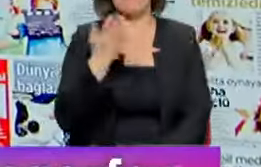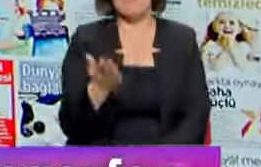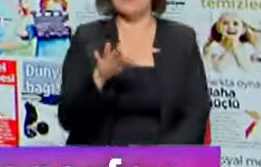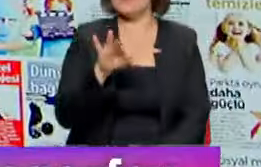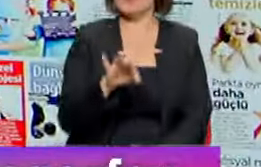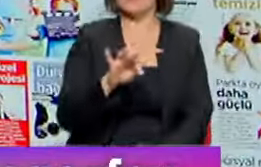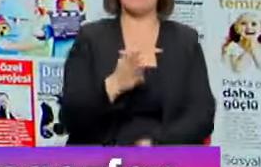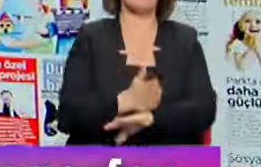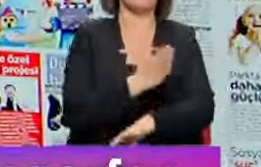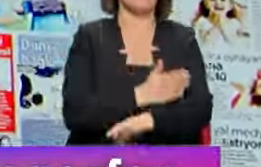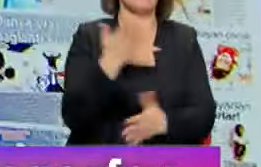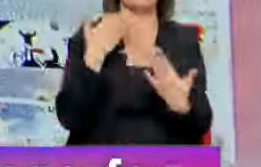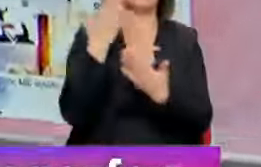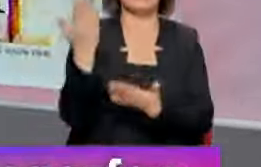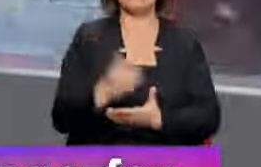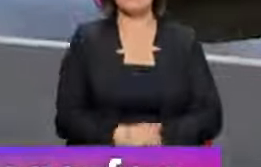Şimdi memleket havası.